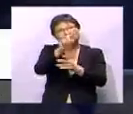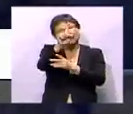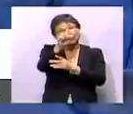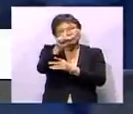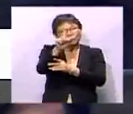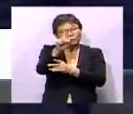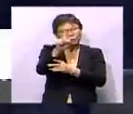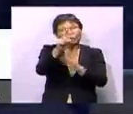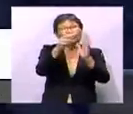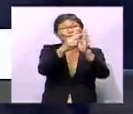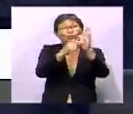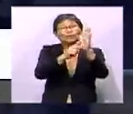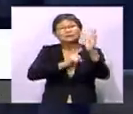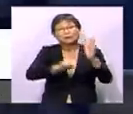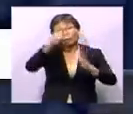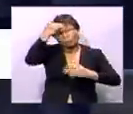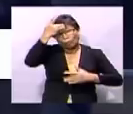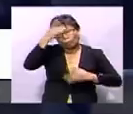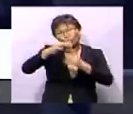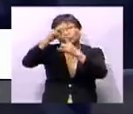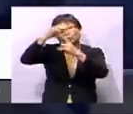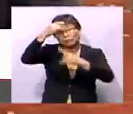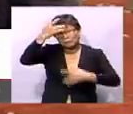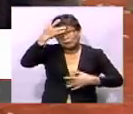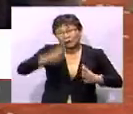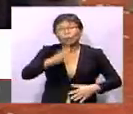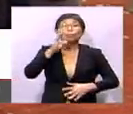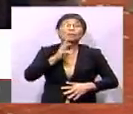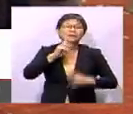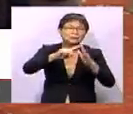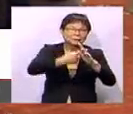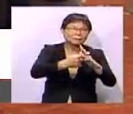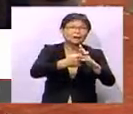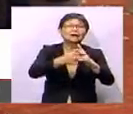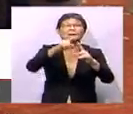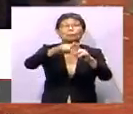sayap patuh syariah khusus bagi pesakit wanita. Pembinaan dijangka bermula pada